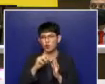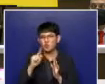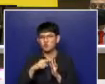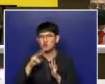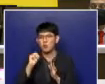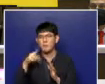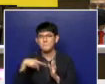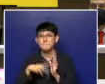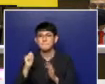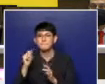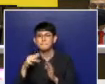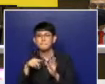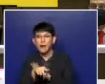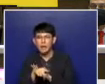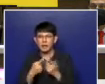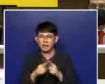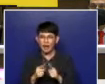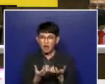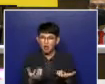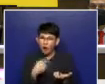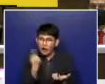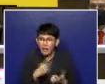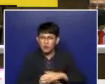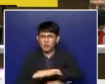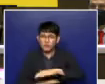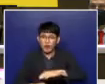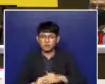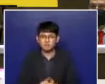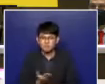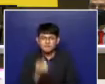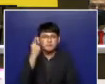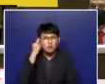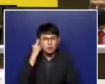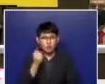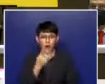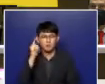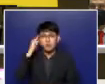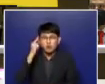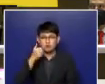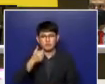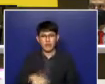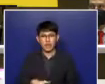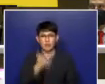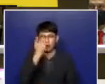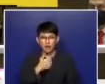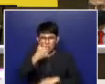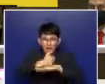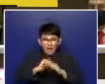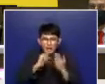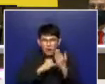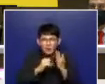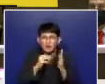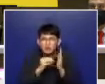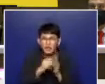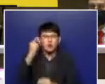ตังค์ไอตีต่อแขนต่อขาหัวมงกดไทยมังกร BTSมันจะหมดปี72นะ